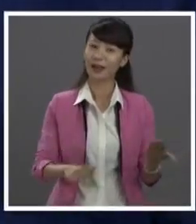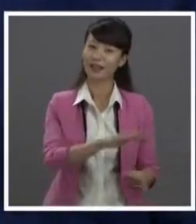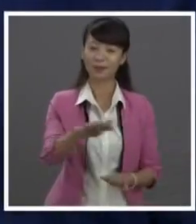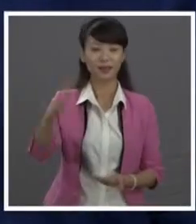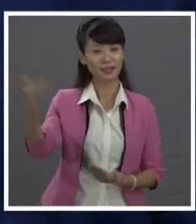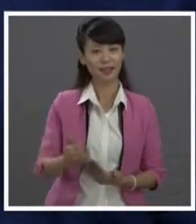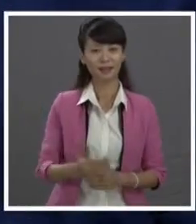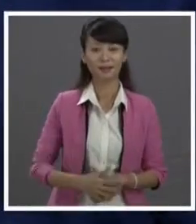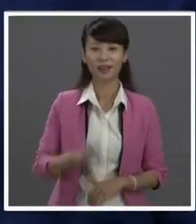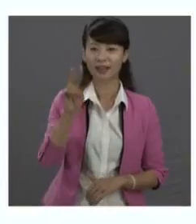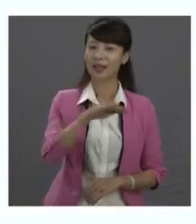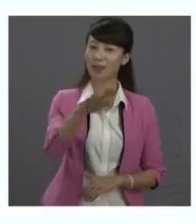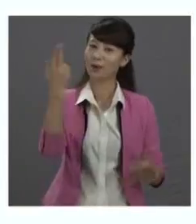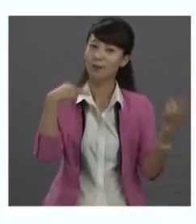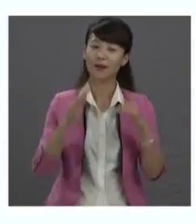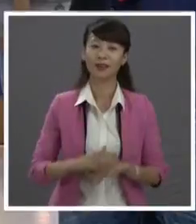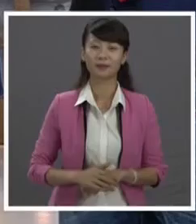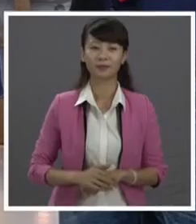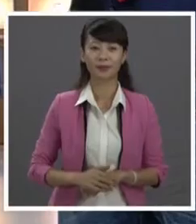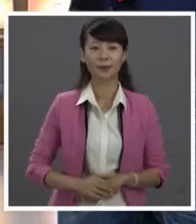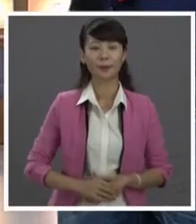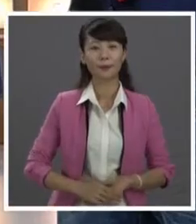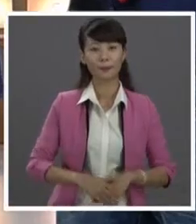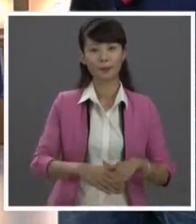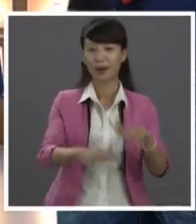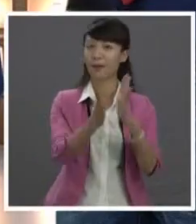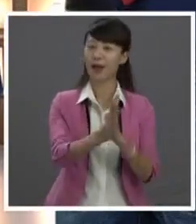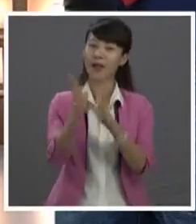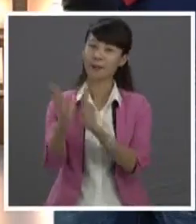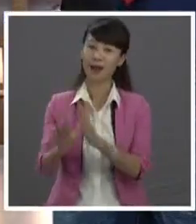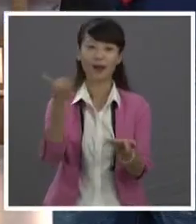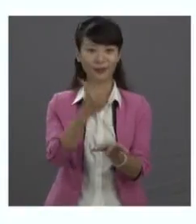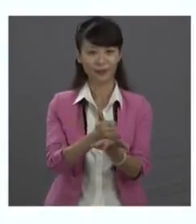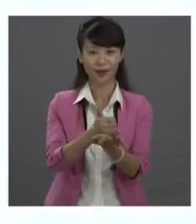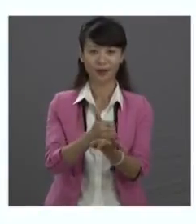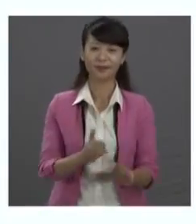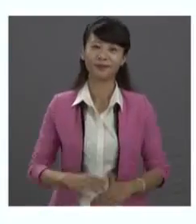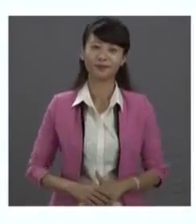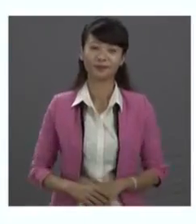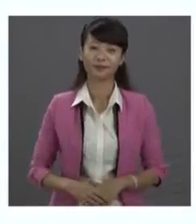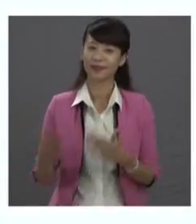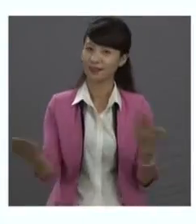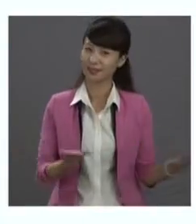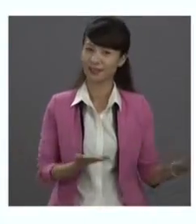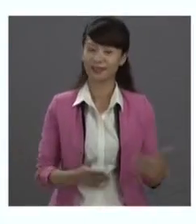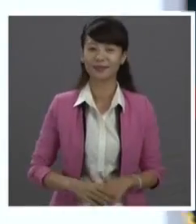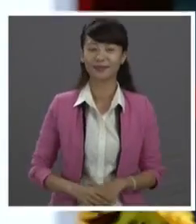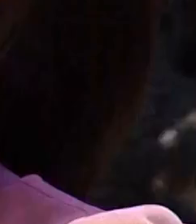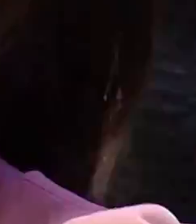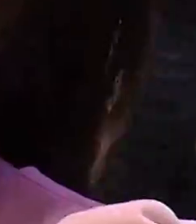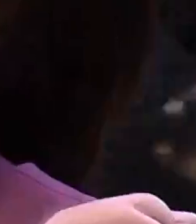上场，同时看他们表演一个节目，叫做 排排坐。 有请。 谢谢